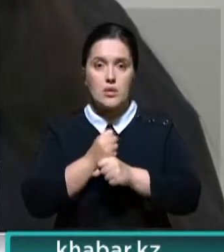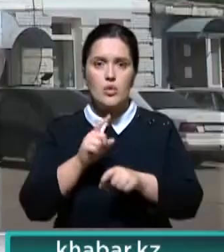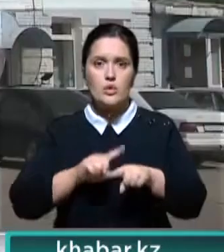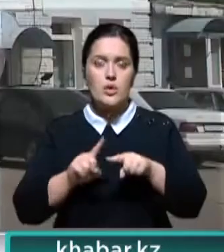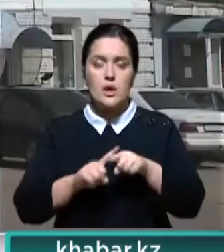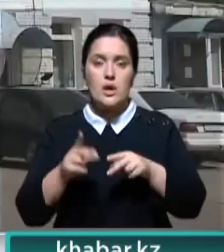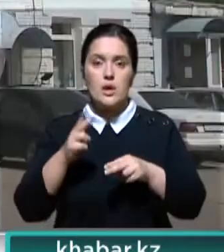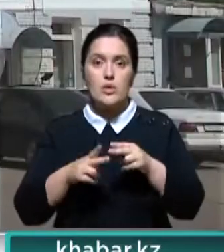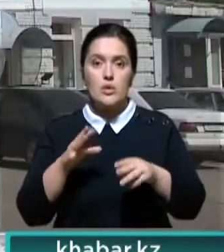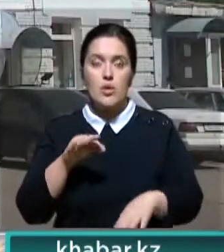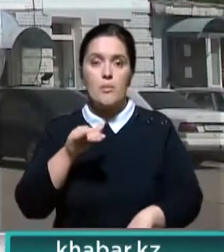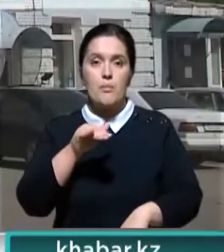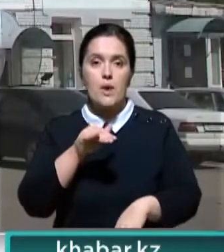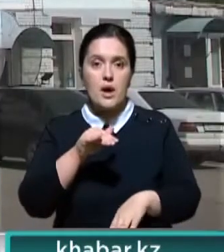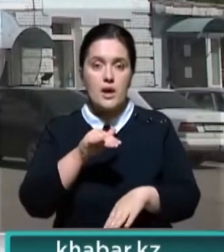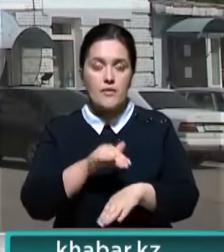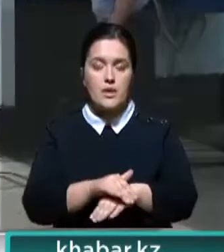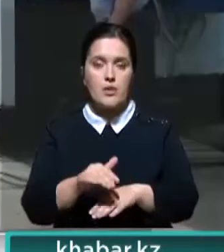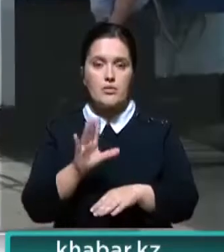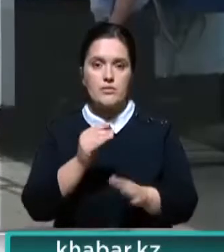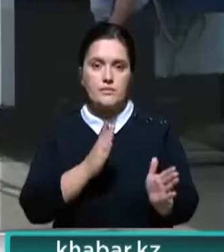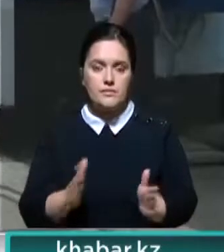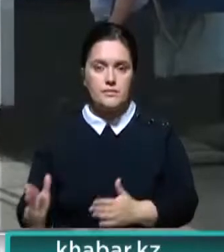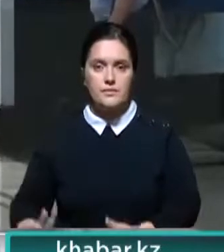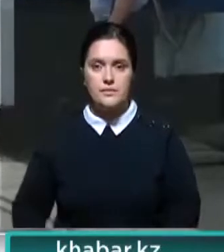концу. Но по факту те же котлы исправны.